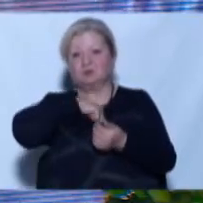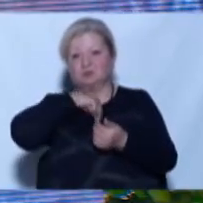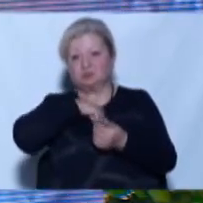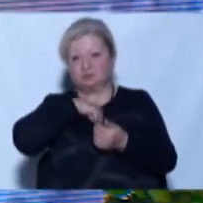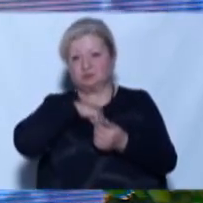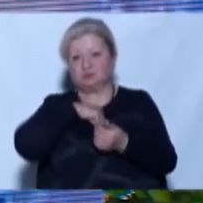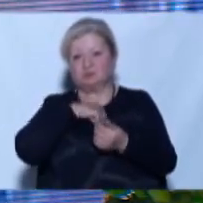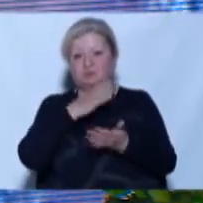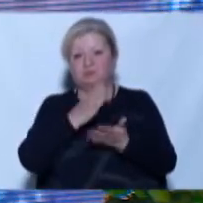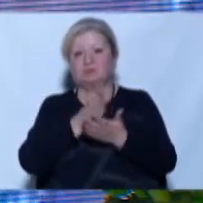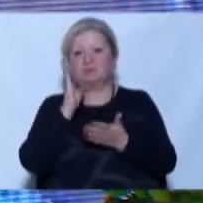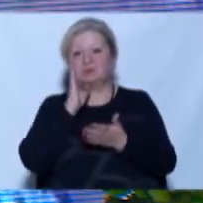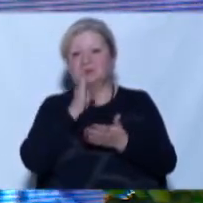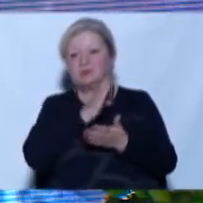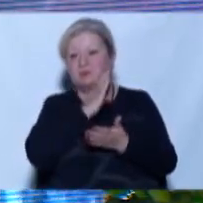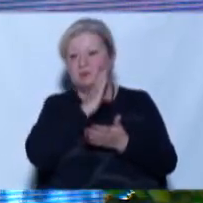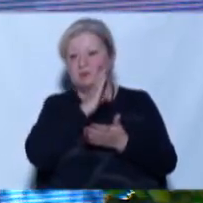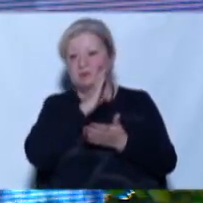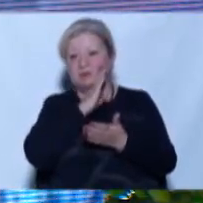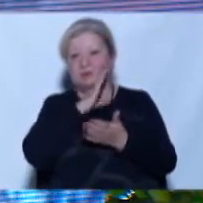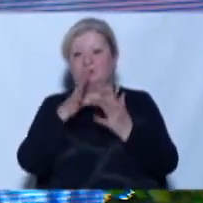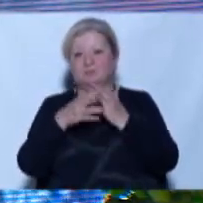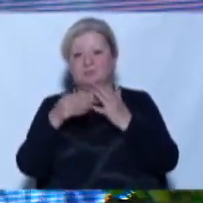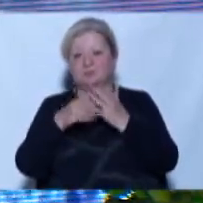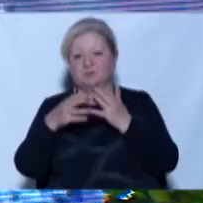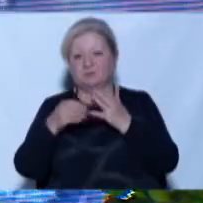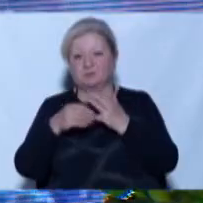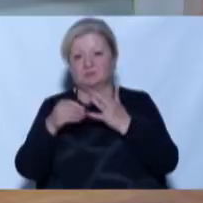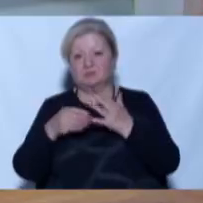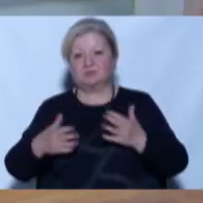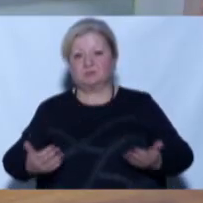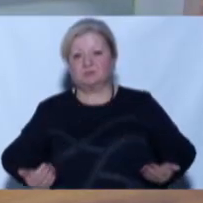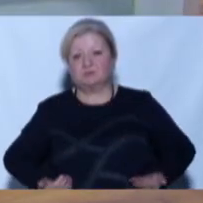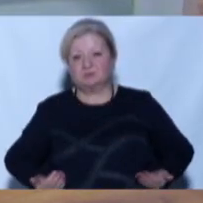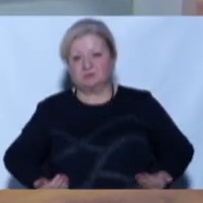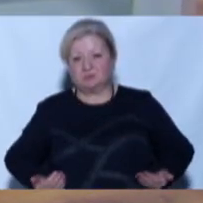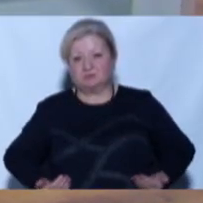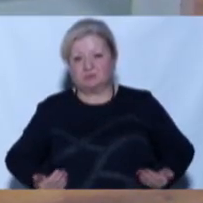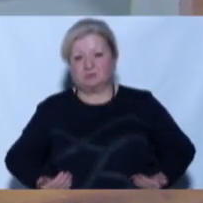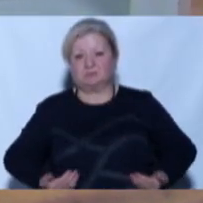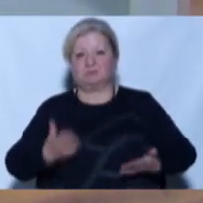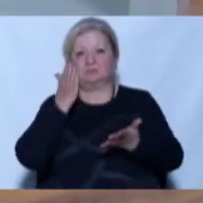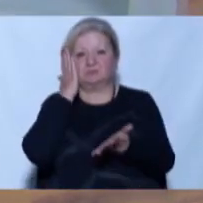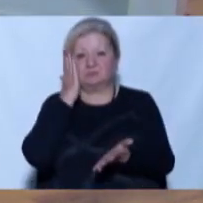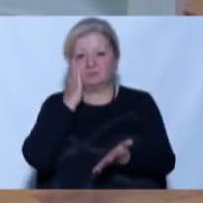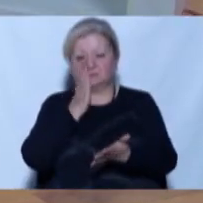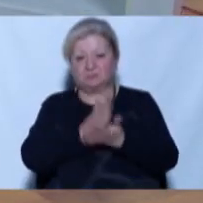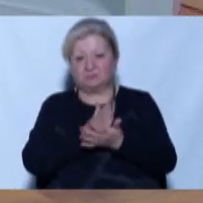არის დედამიწისთვის სიცოცხლის მატარებელი, სიცოცხლე, რომელიც დედამიწისთვის